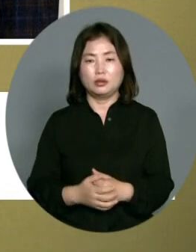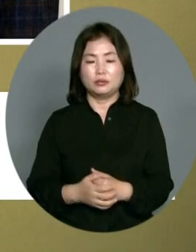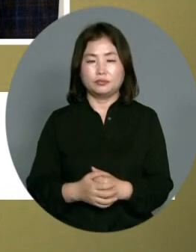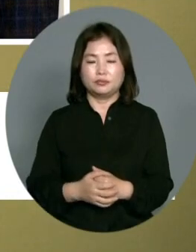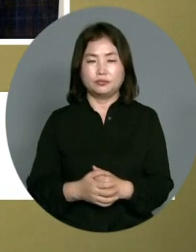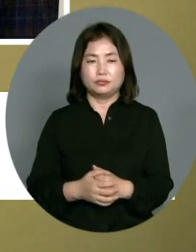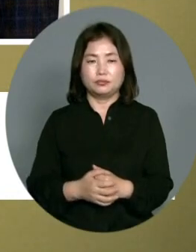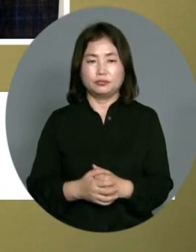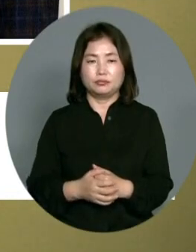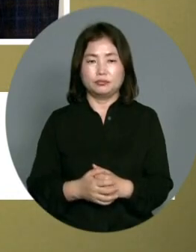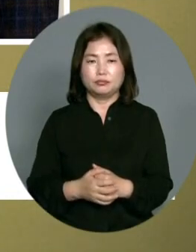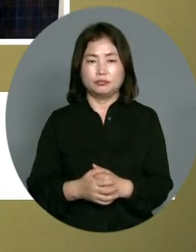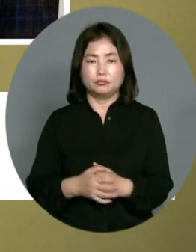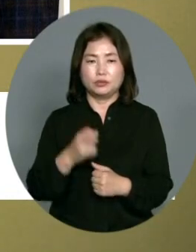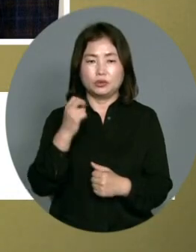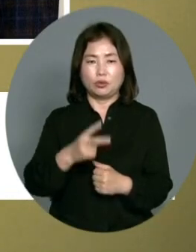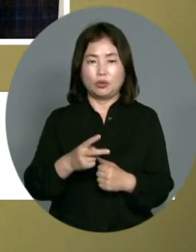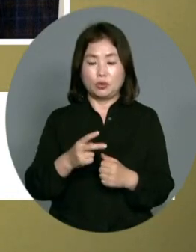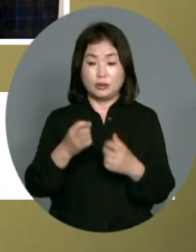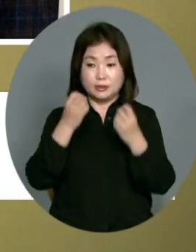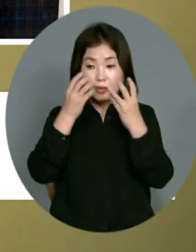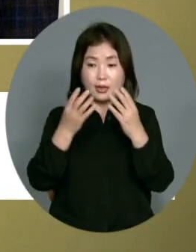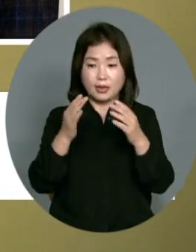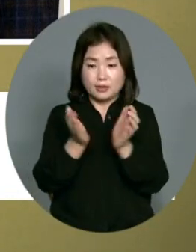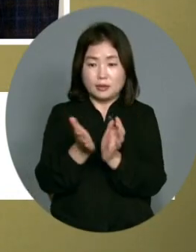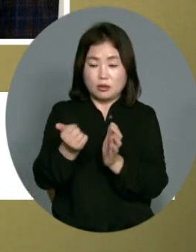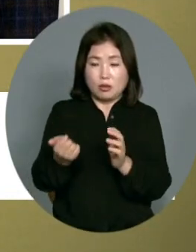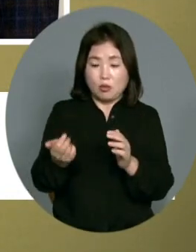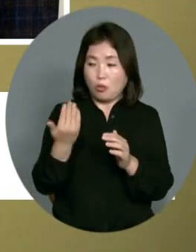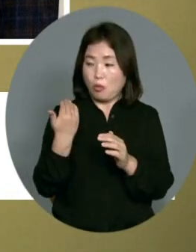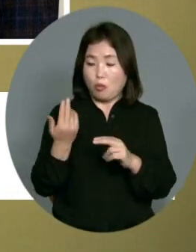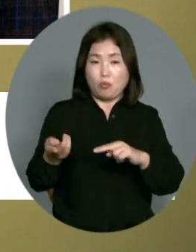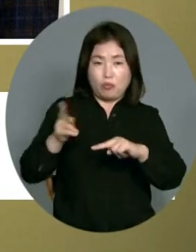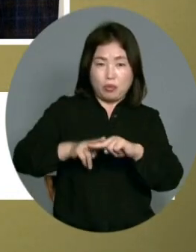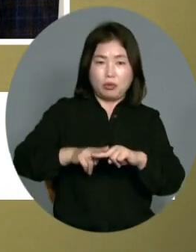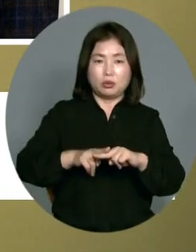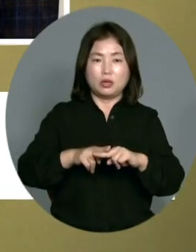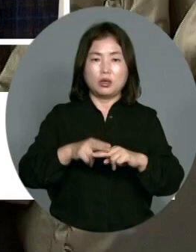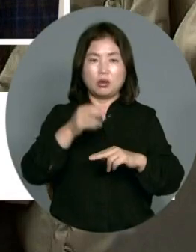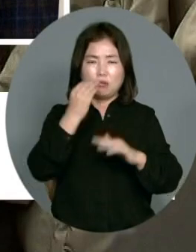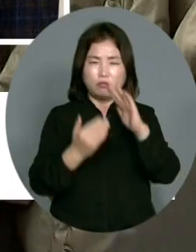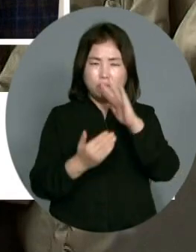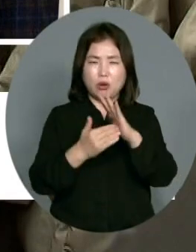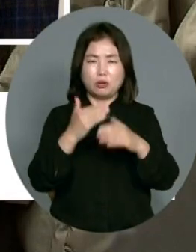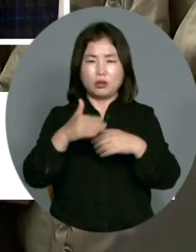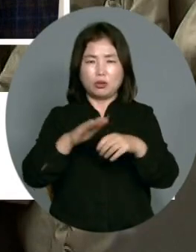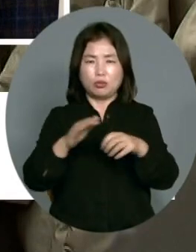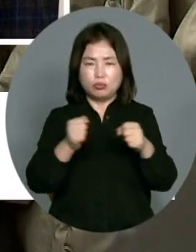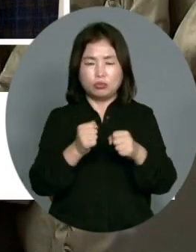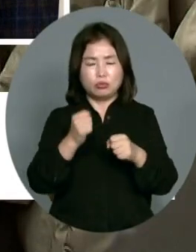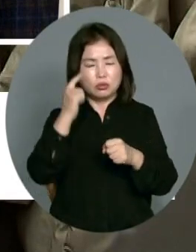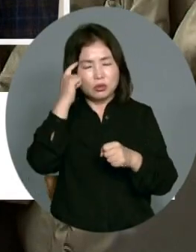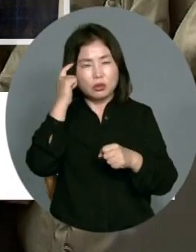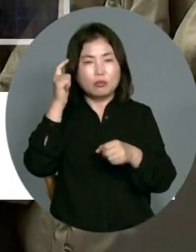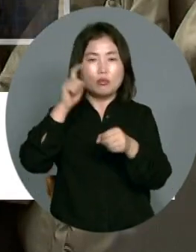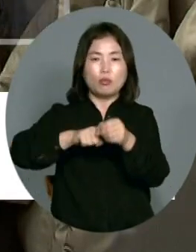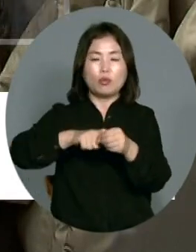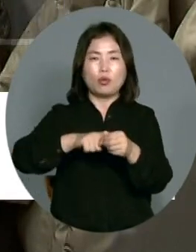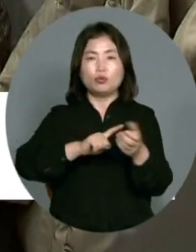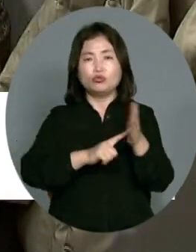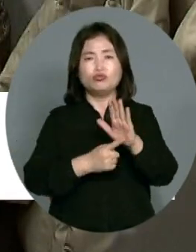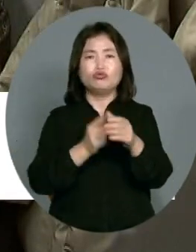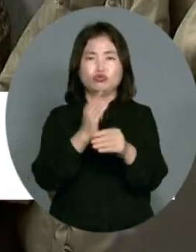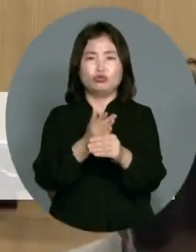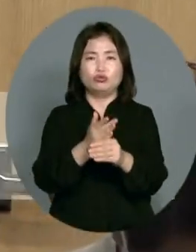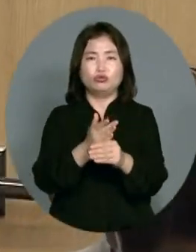때문에 그리고 시민 원장님이 이제 막 부임해 가지고 하이 센터 대구 경북 연구원 행복해 7일 을 내세우고